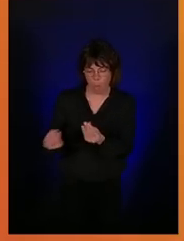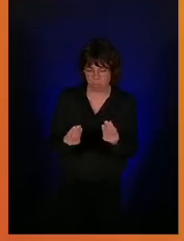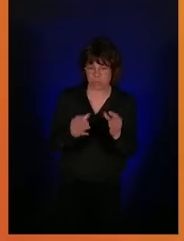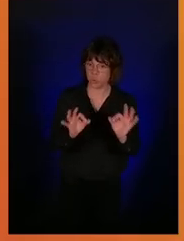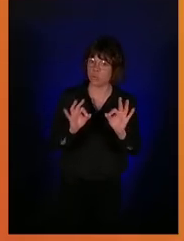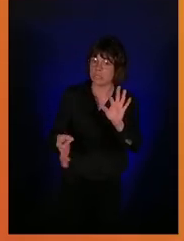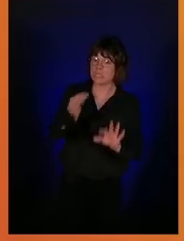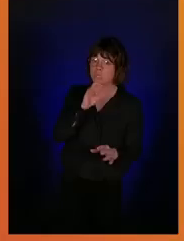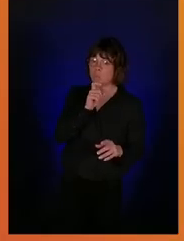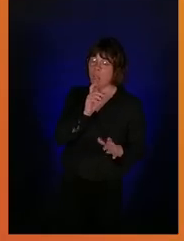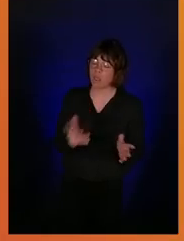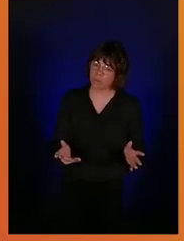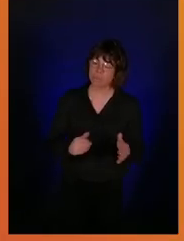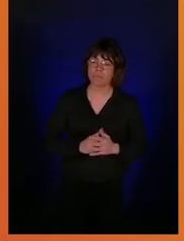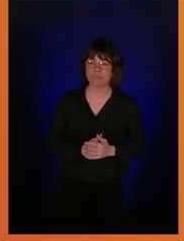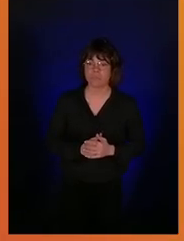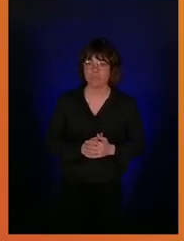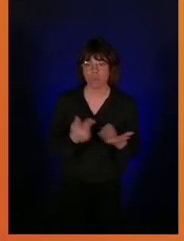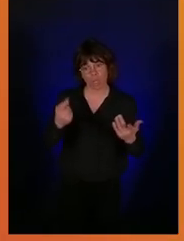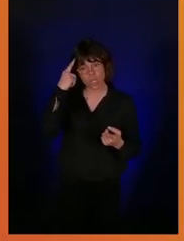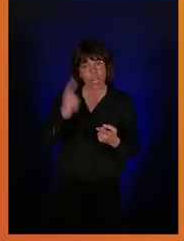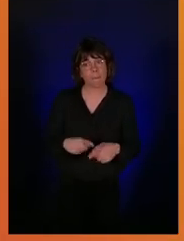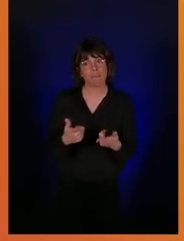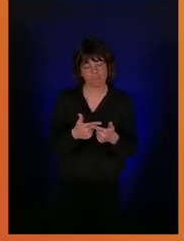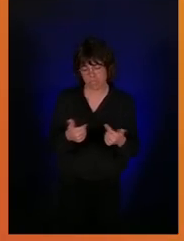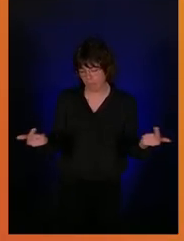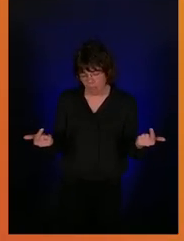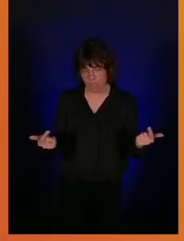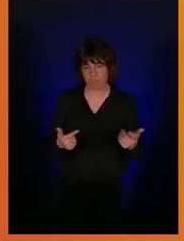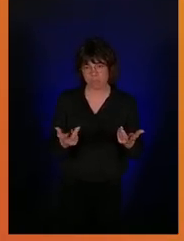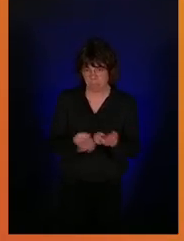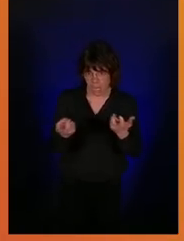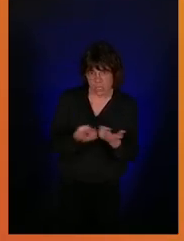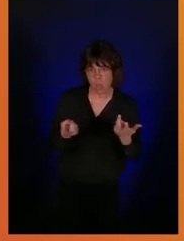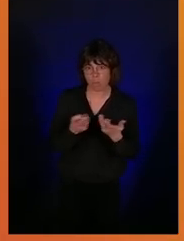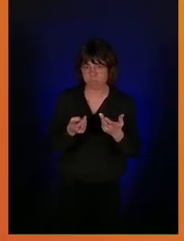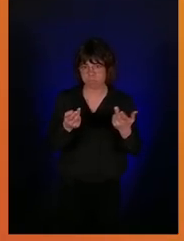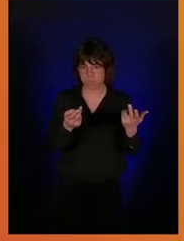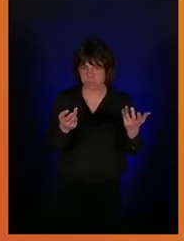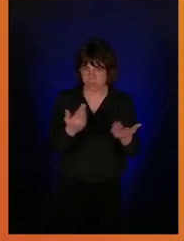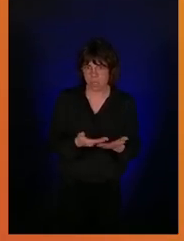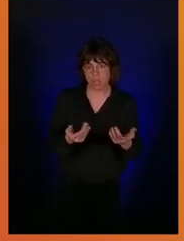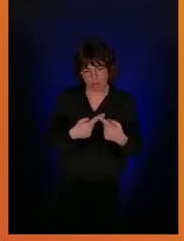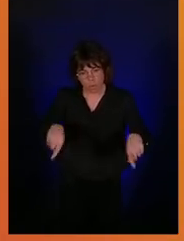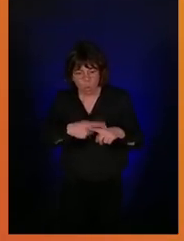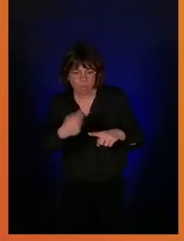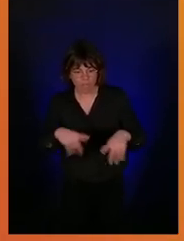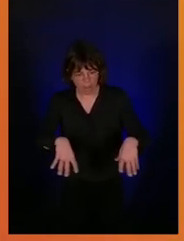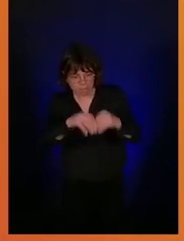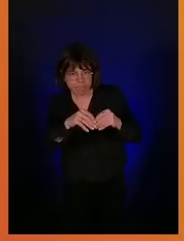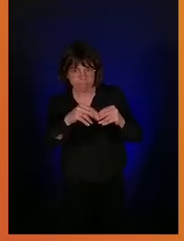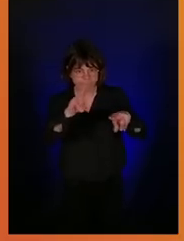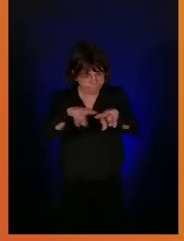aujourd'hui. Et je passe sur diverses avaries comme la restauration confédérale ou le nettoyage de nos locaux.